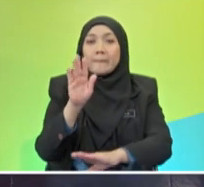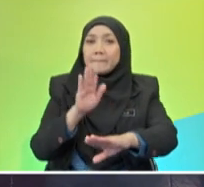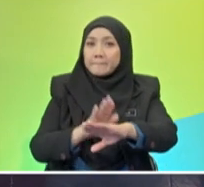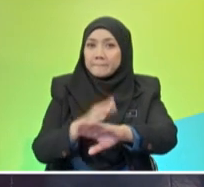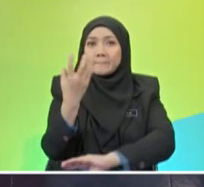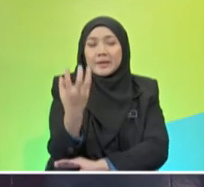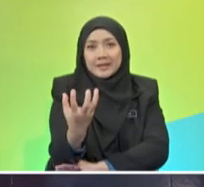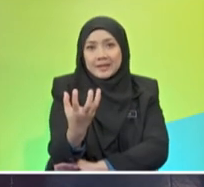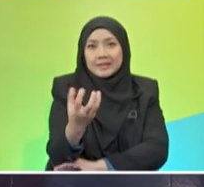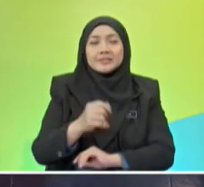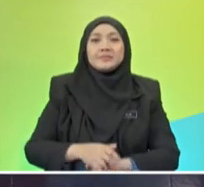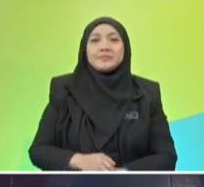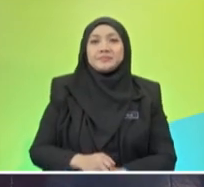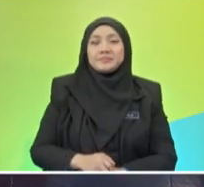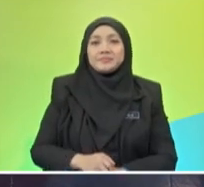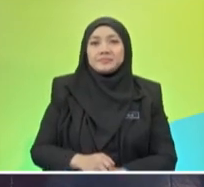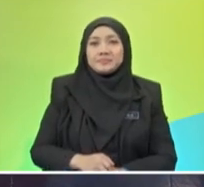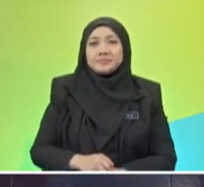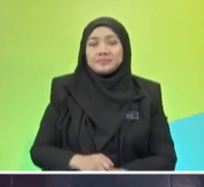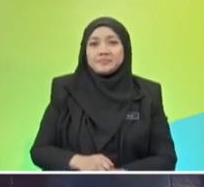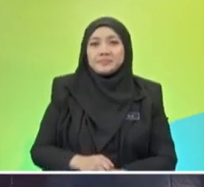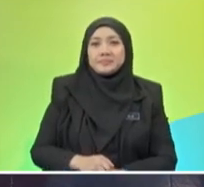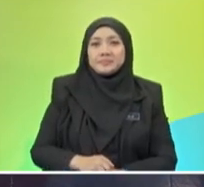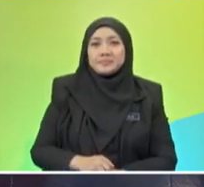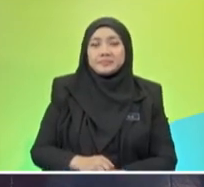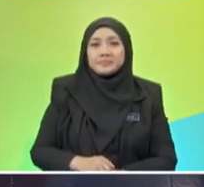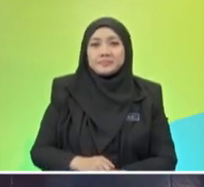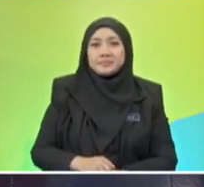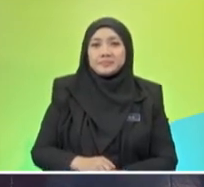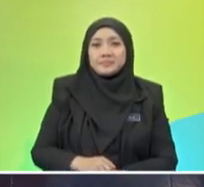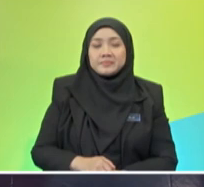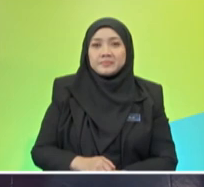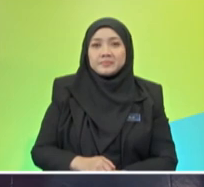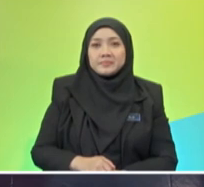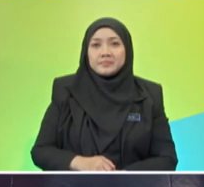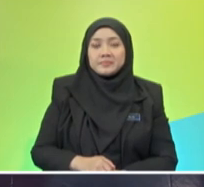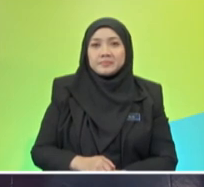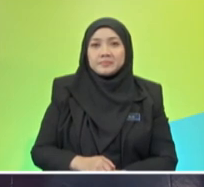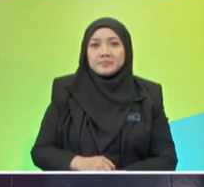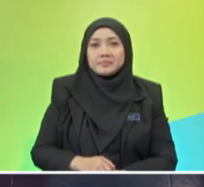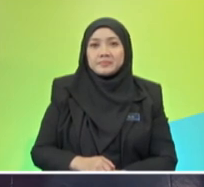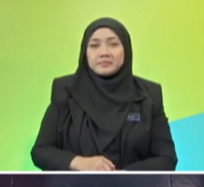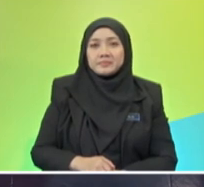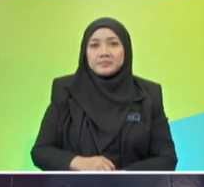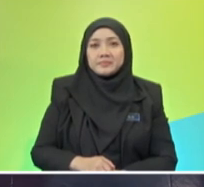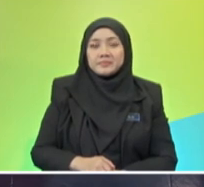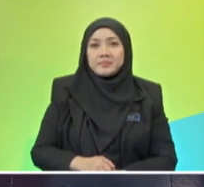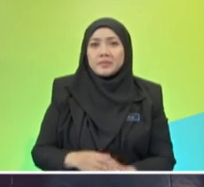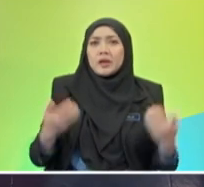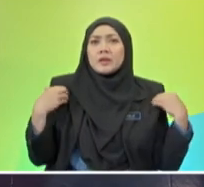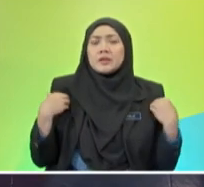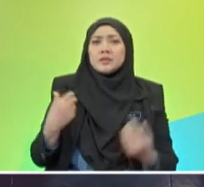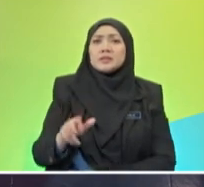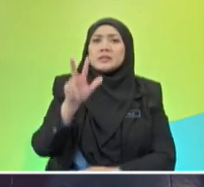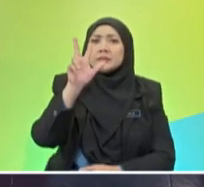Okey, tampai elok. Okay. Betul, bagus. Okay, kita dah nak habis ni. Ya, ada okay, lagi tiga.